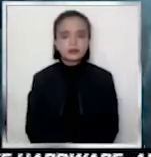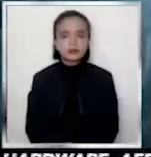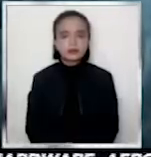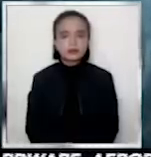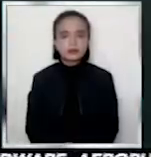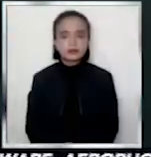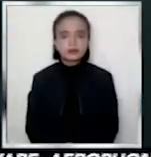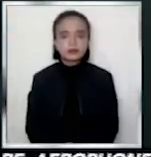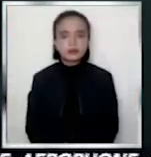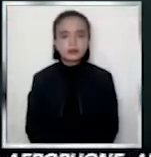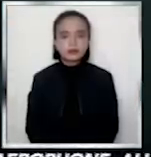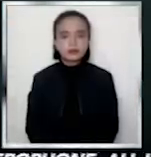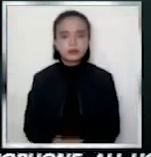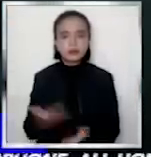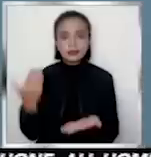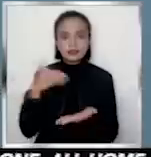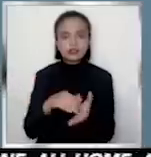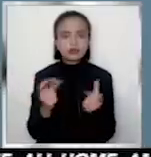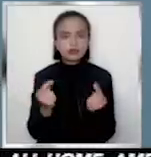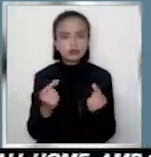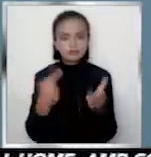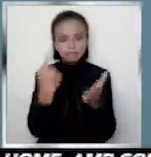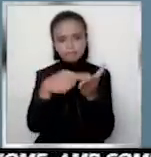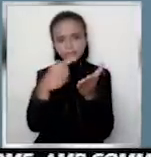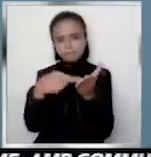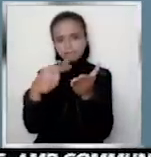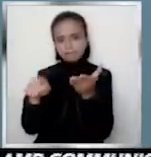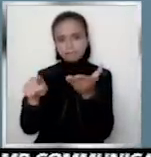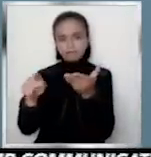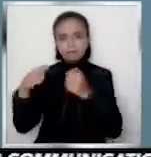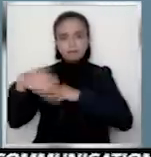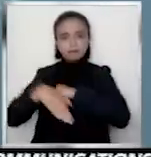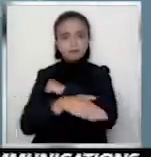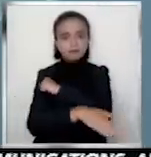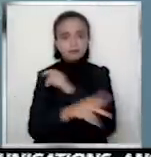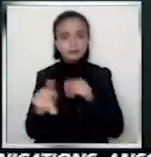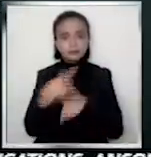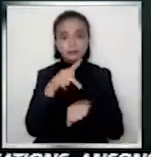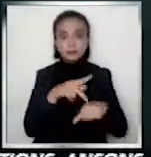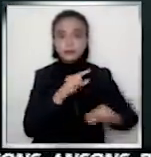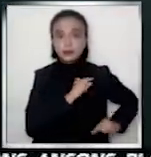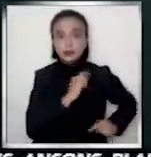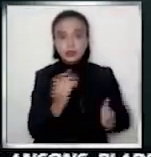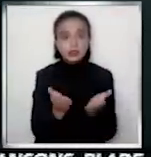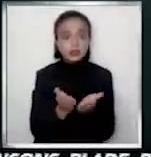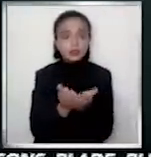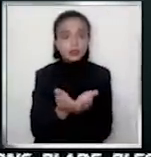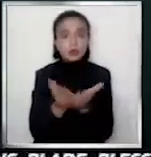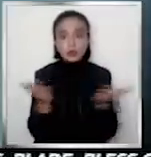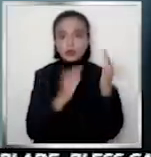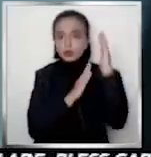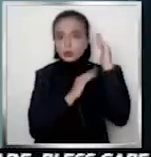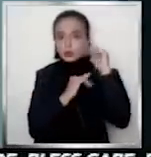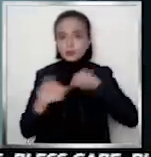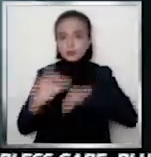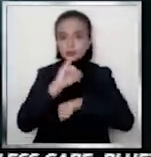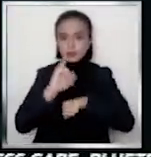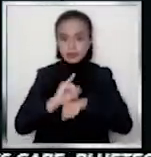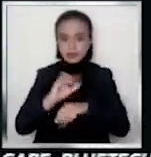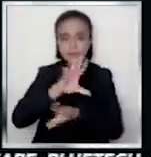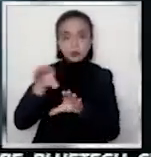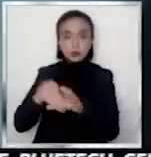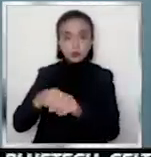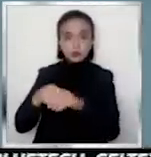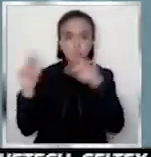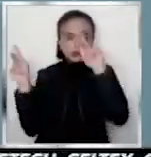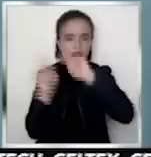Umikot muli para magsagawa ng Maritime Domain Awareness Flight ang Philippine Coast Guard sa may Pag-asa Island na bahagi ng probinsya ng Palawan. At tumambad sa